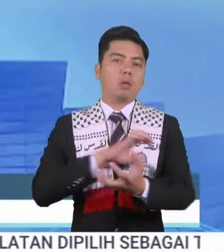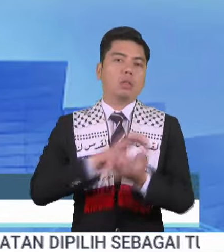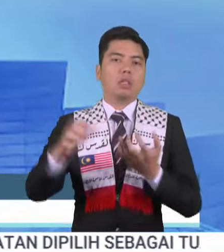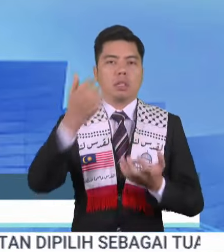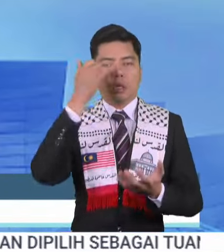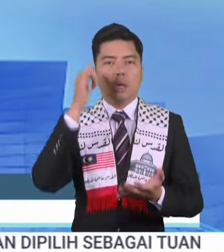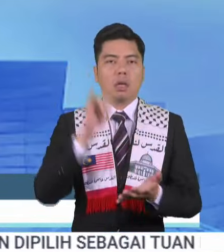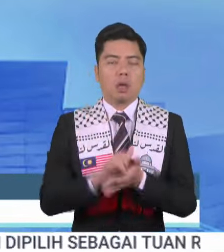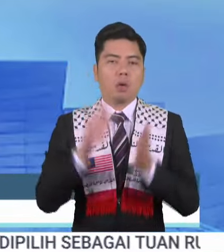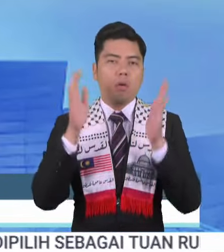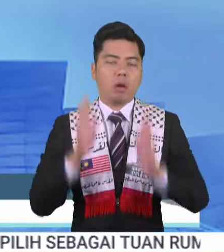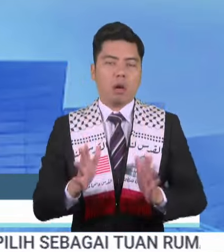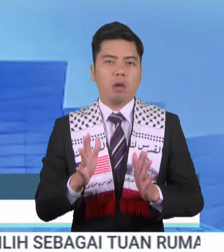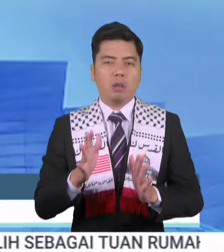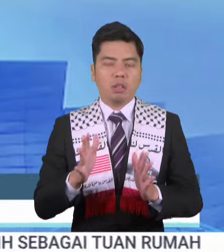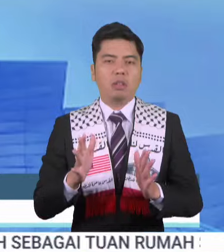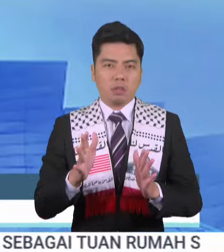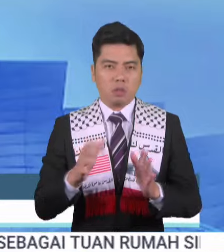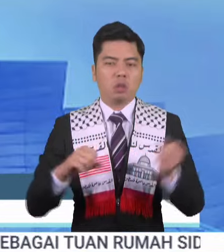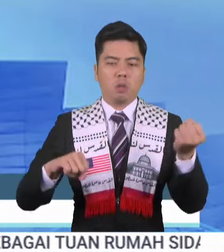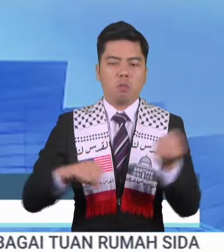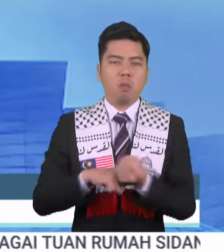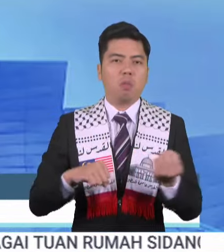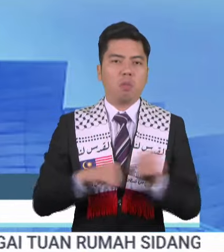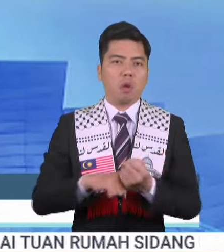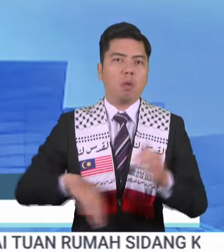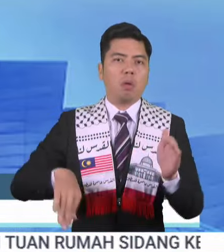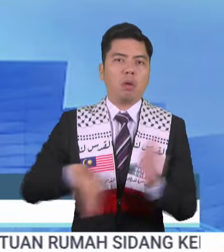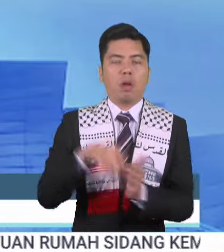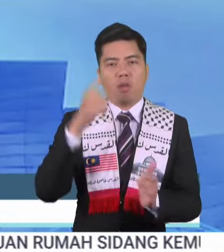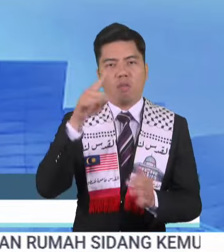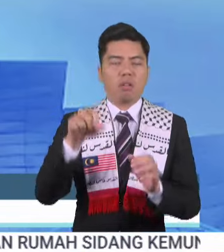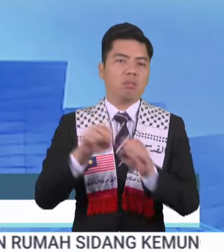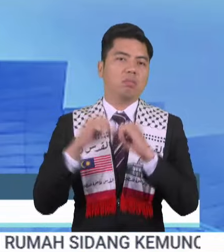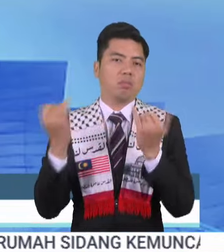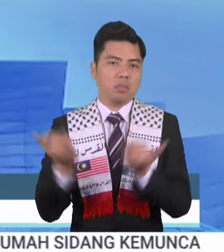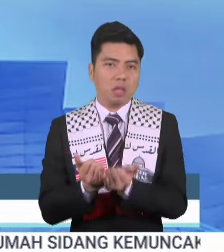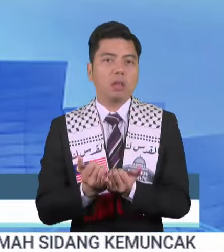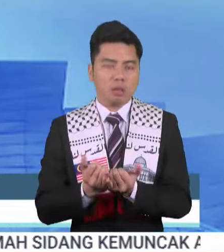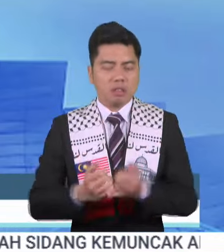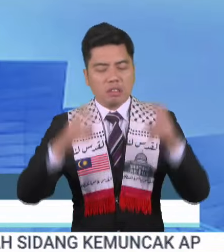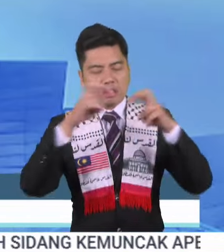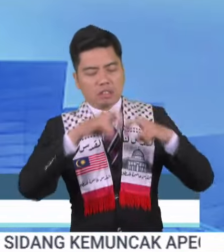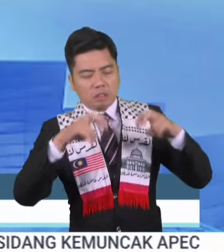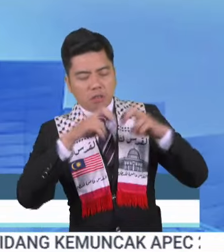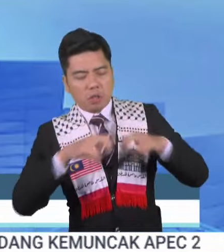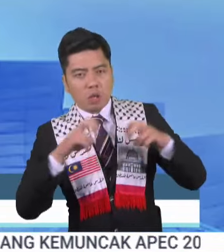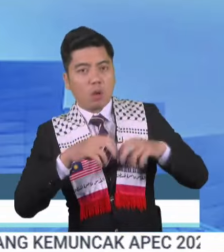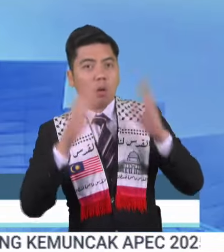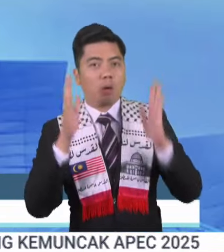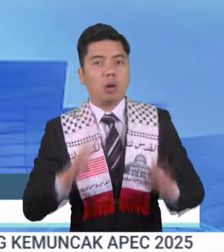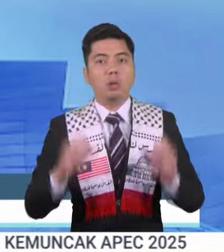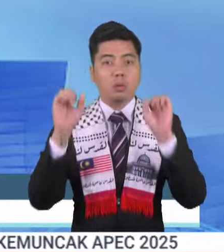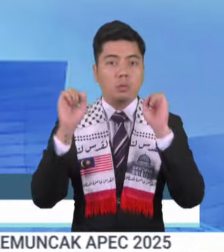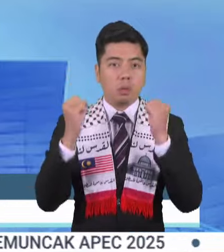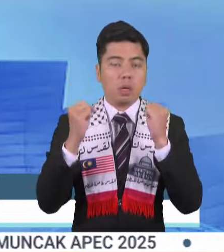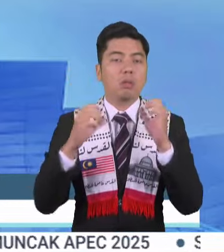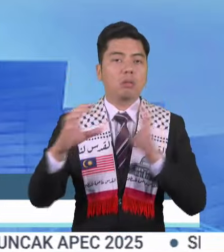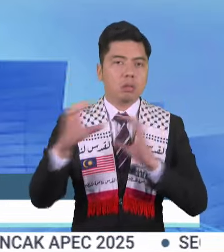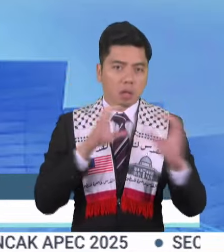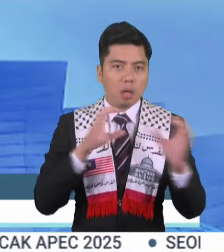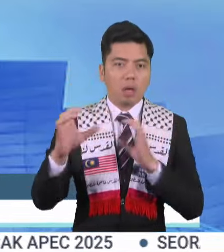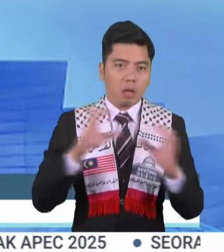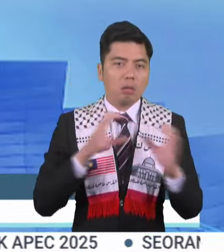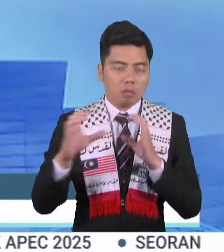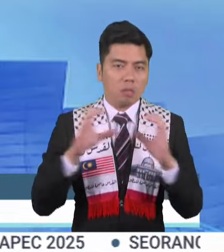menjejaskan keyakinan peminat bola sepak tanah air terhadap badan induk tersebut. Penganalisis sukan tempatan Dato' Dr. Pekan Ramli